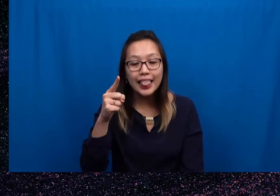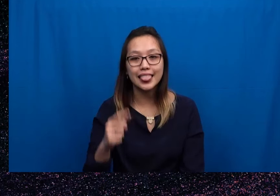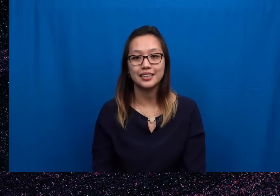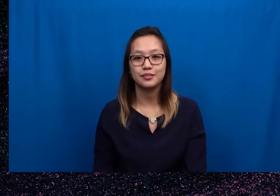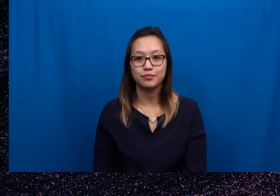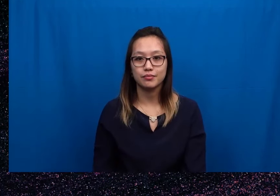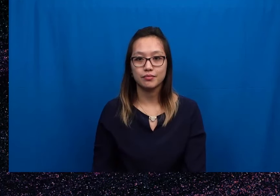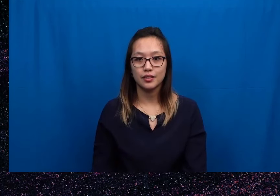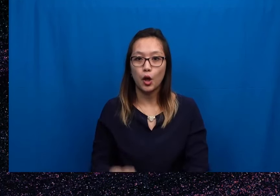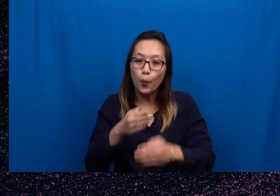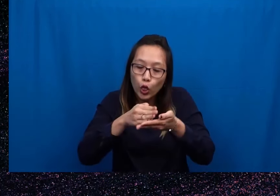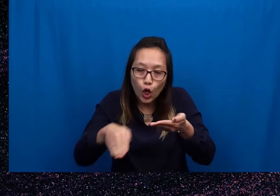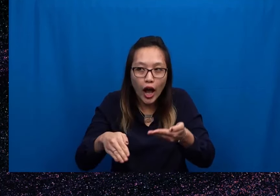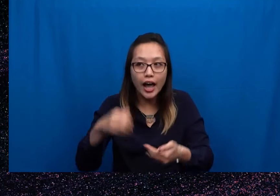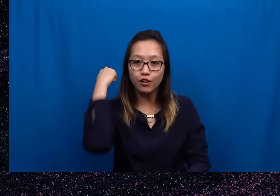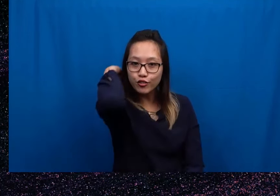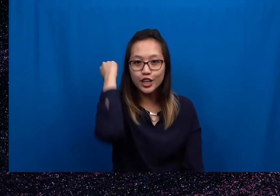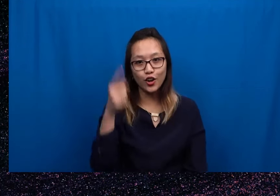potongan video ini.